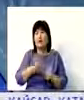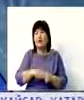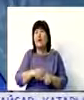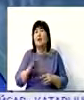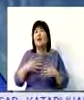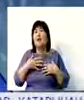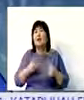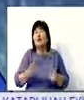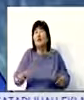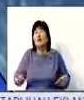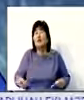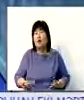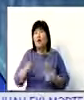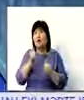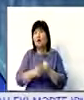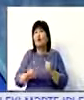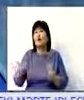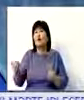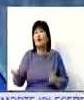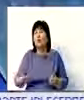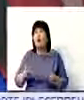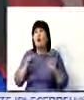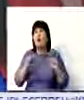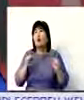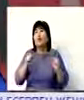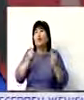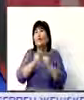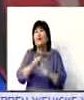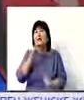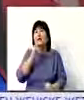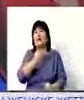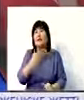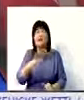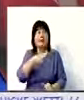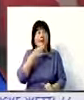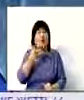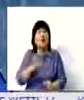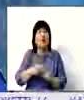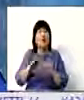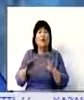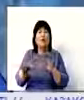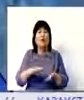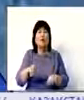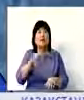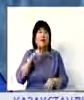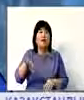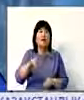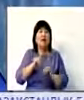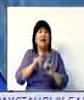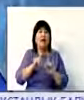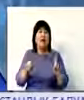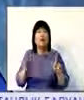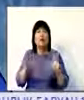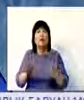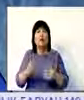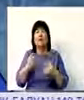деп бекер айтпаған. Күнделікті өмірде спортты серік еткен жастарымыз аз емес. Бұл шара жастар арасындағы айнымас